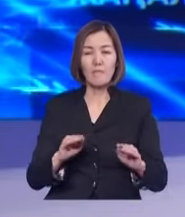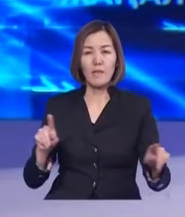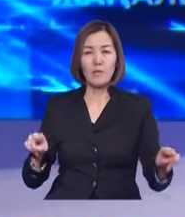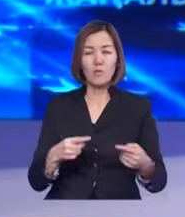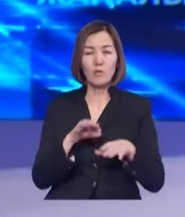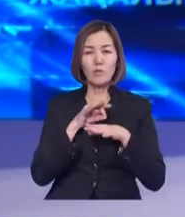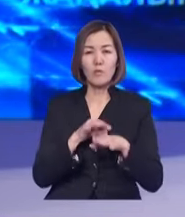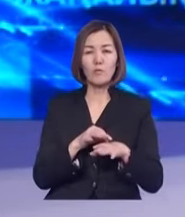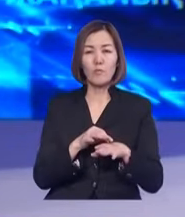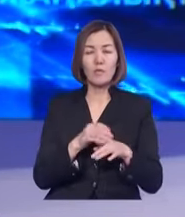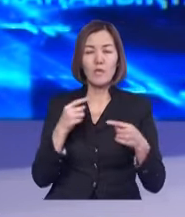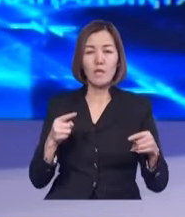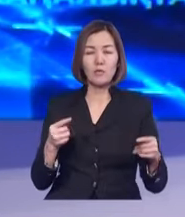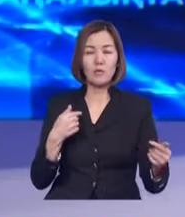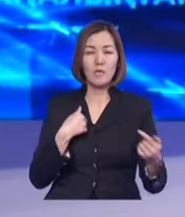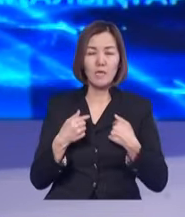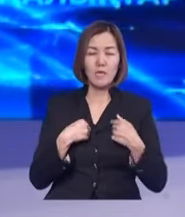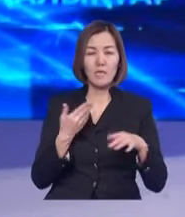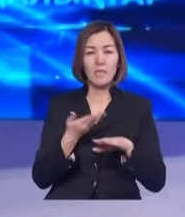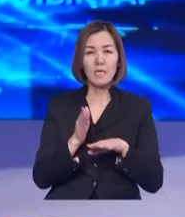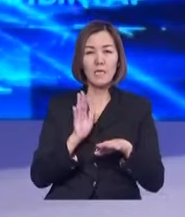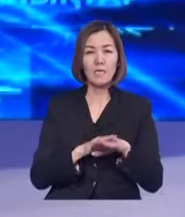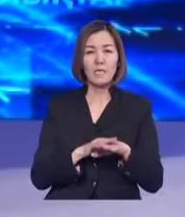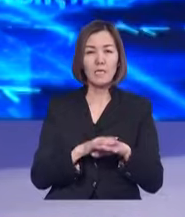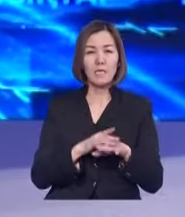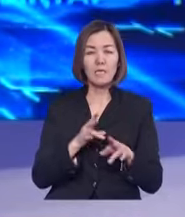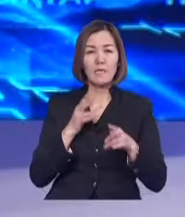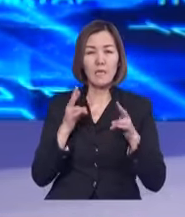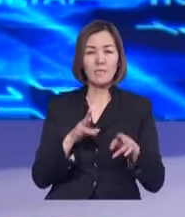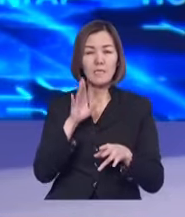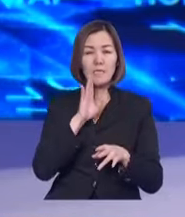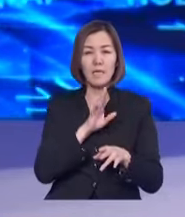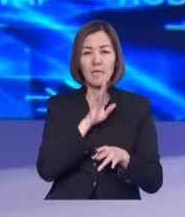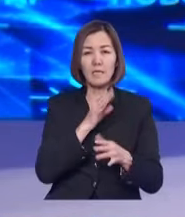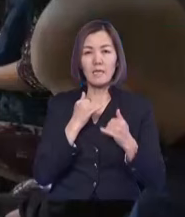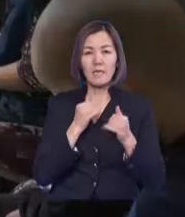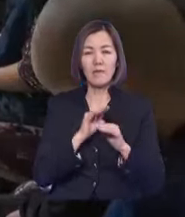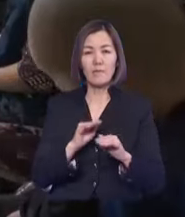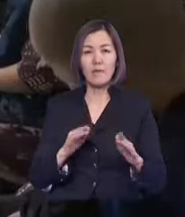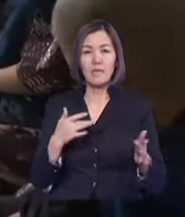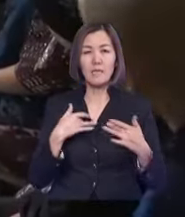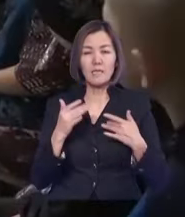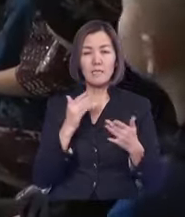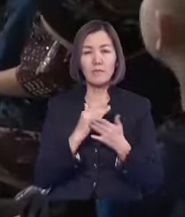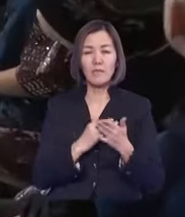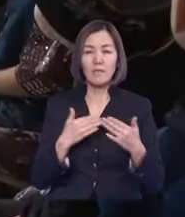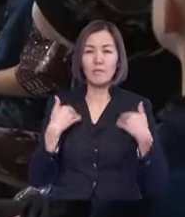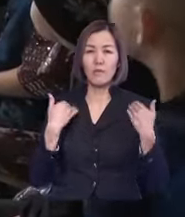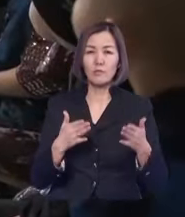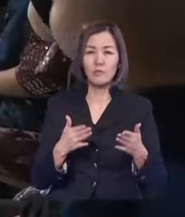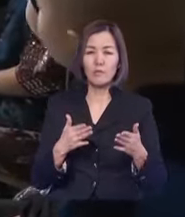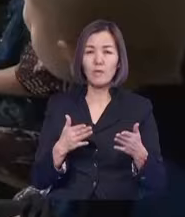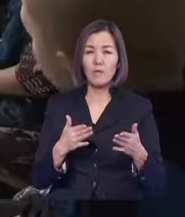өтуде. Өмірдің сан түрлі сынағына тап болған нәзік жан иелеріне арнап мерекеге орай балалары концерттік бағдарлама ұсынып, жүрек